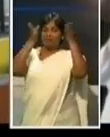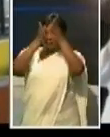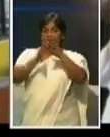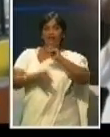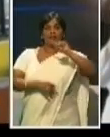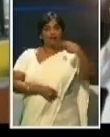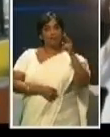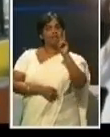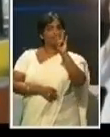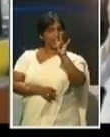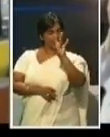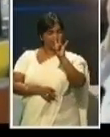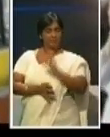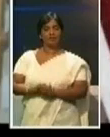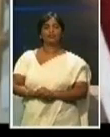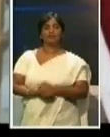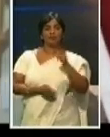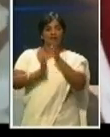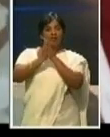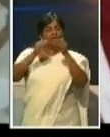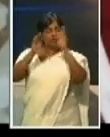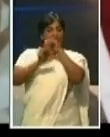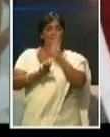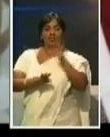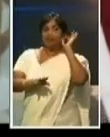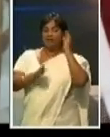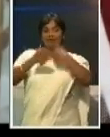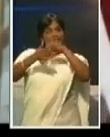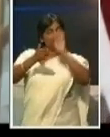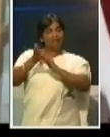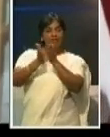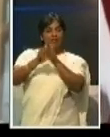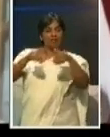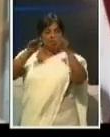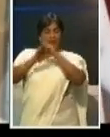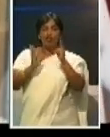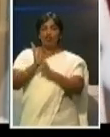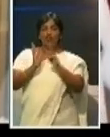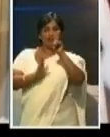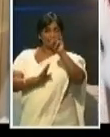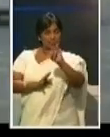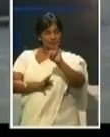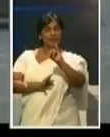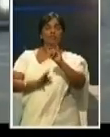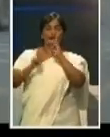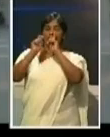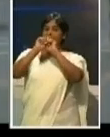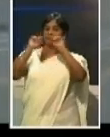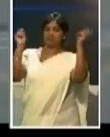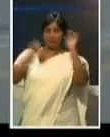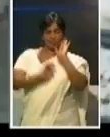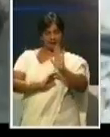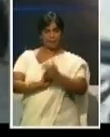කරන්නේ ලබන 25 වනිදායි. චූඩාමාණික්ක සහිත රන් ආලේපිත කොත්වහන්සේ නොවැම්බර් 26 වෙනි දින නිරාවරණය